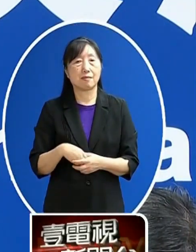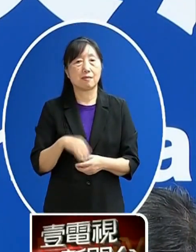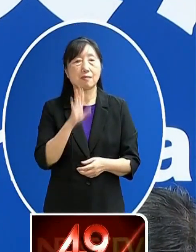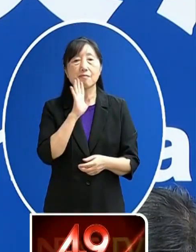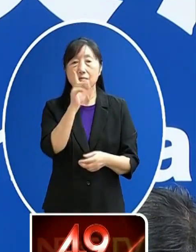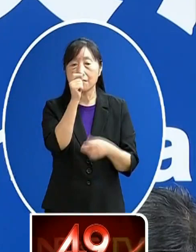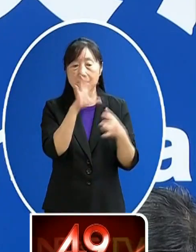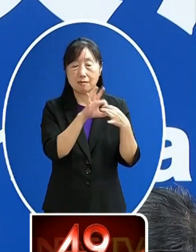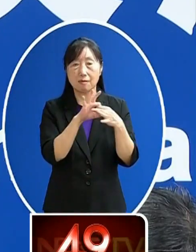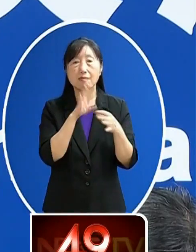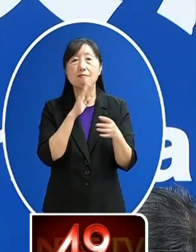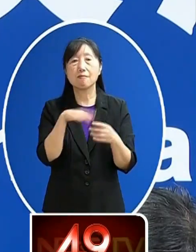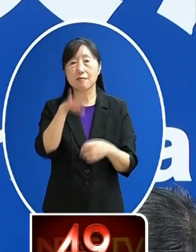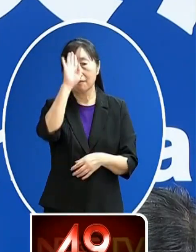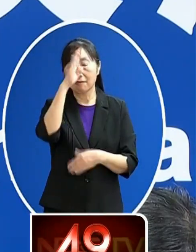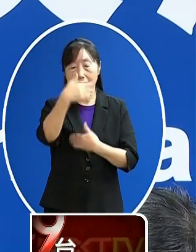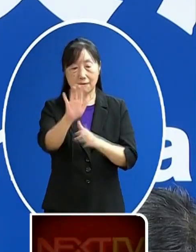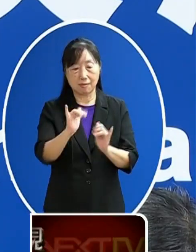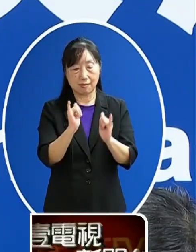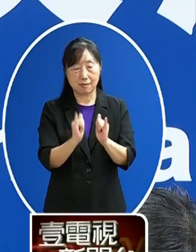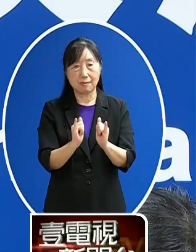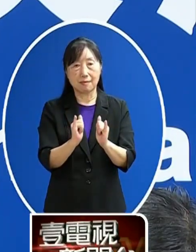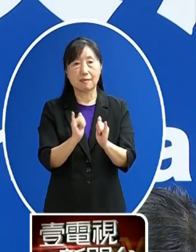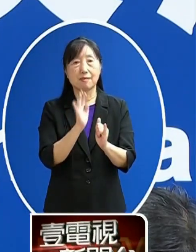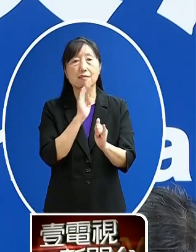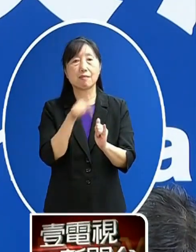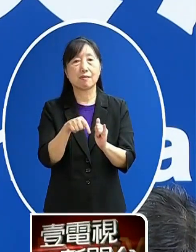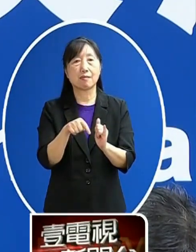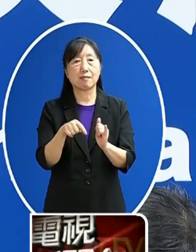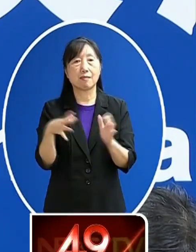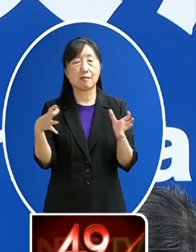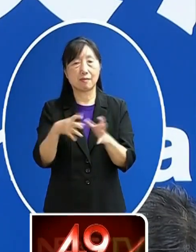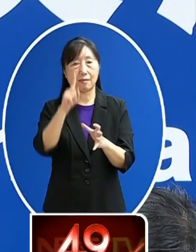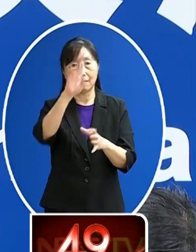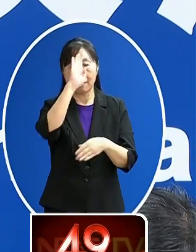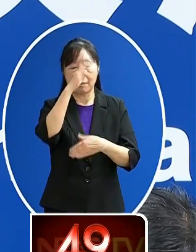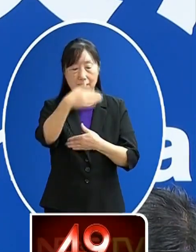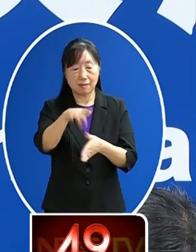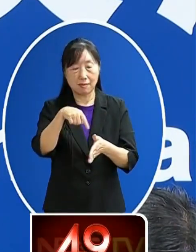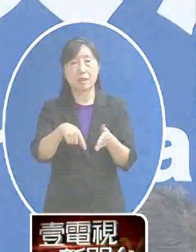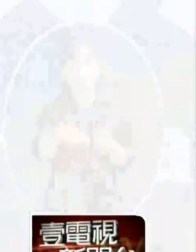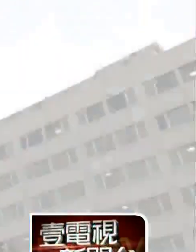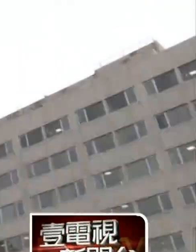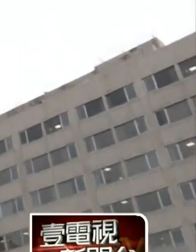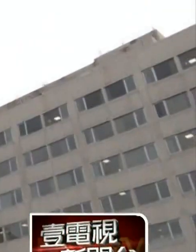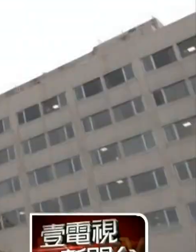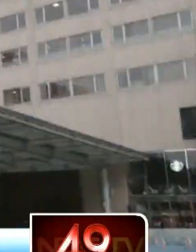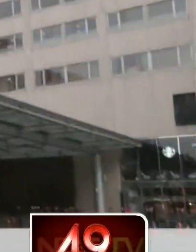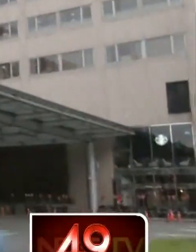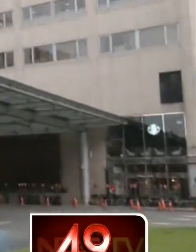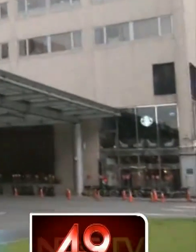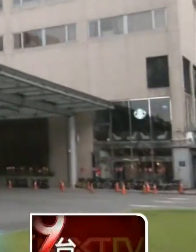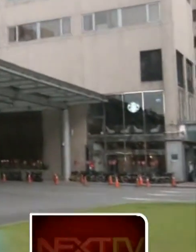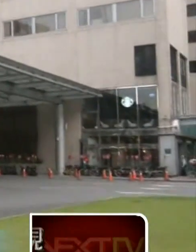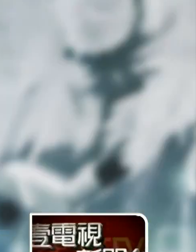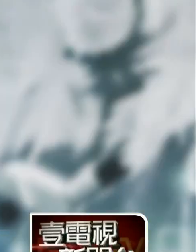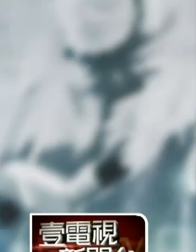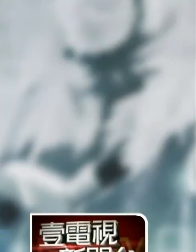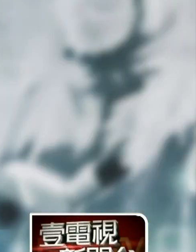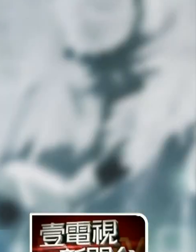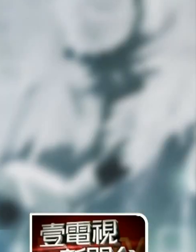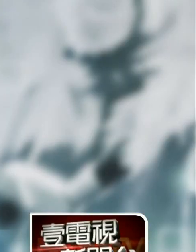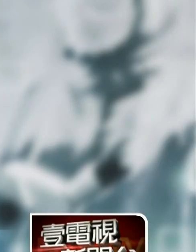病关联，比如说住在病房的同间，住在他的隔壁床，或者住在同一个病房里头其他间。 新北市最大爆下最大